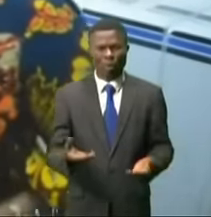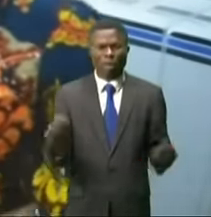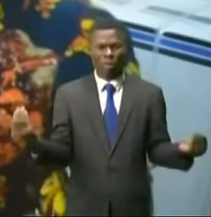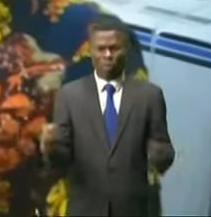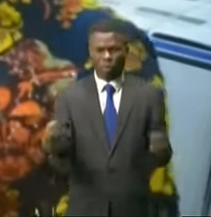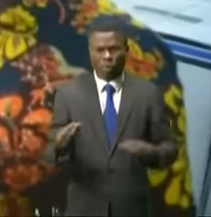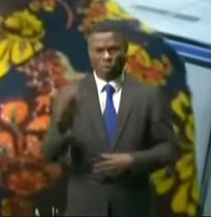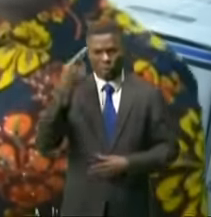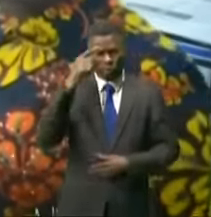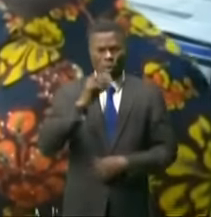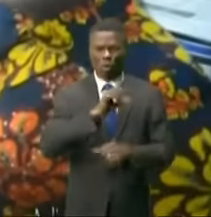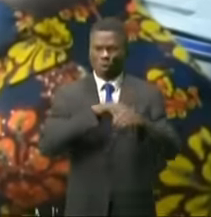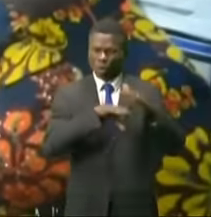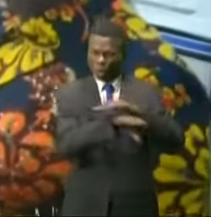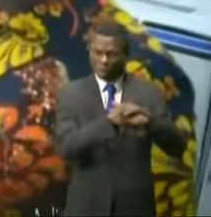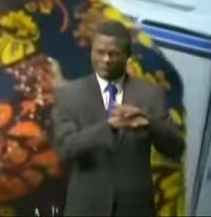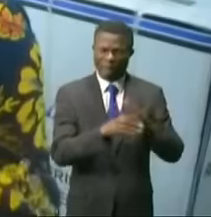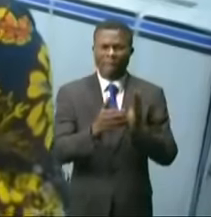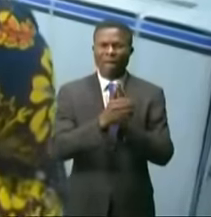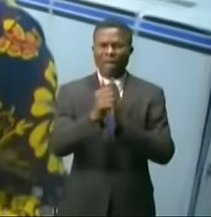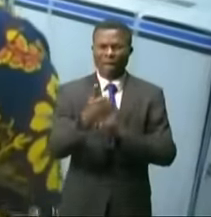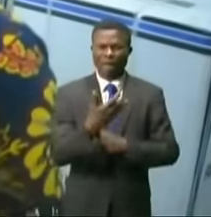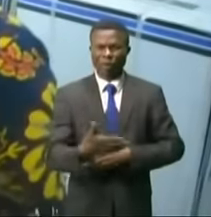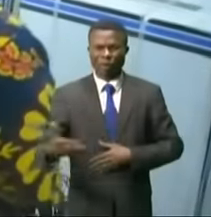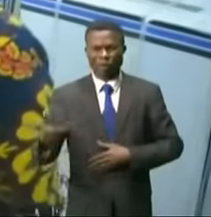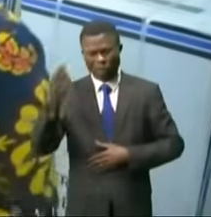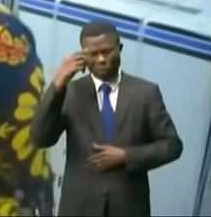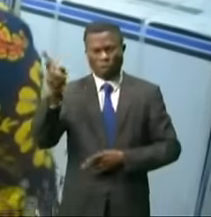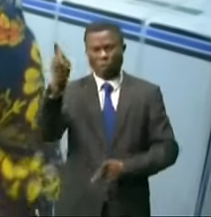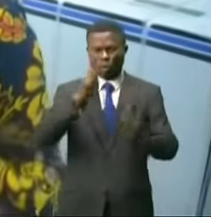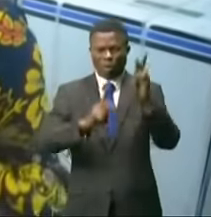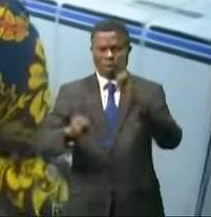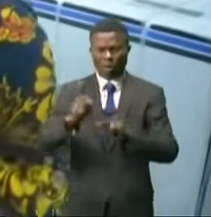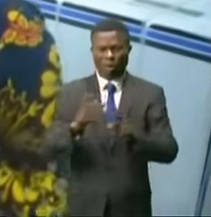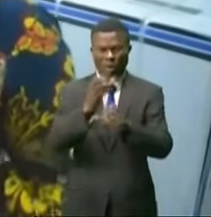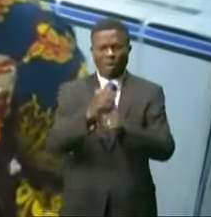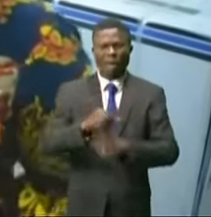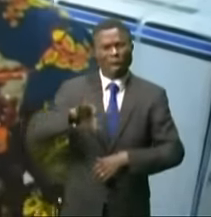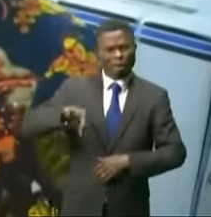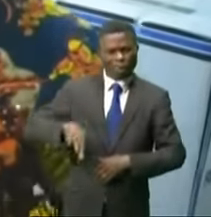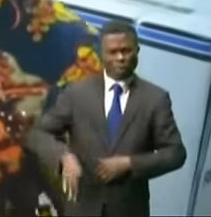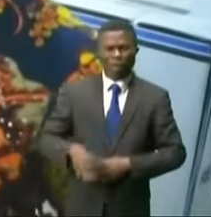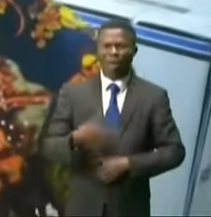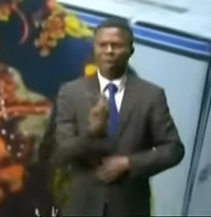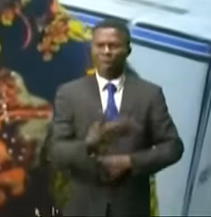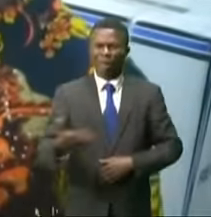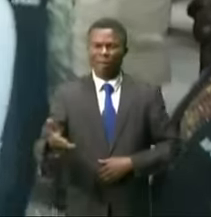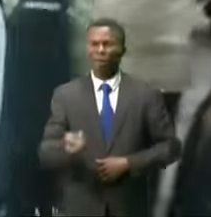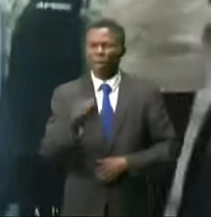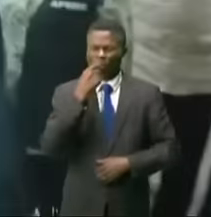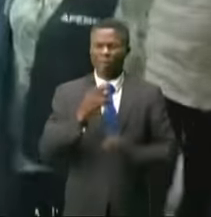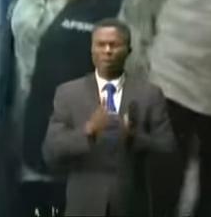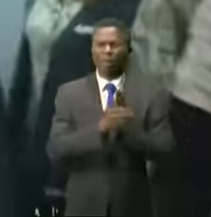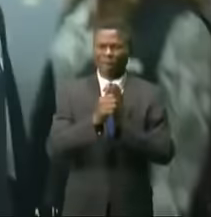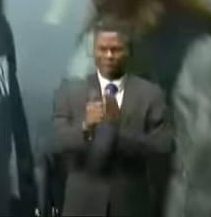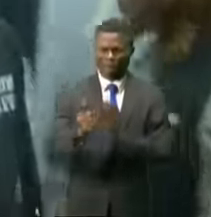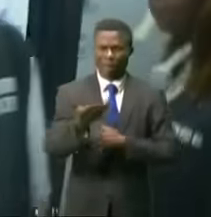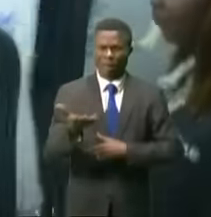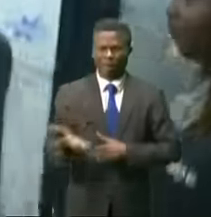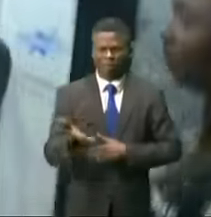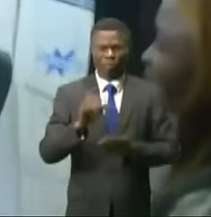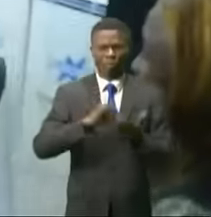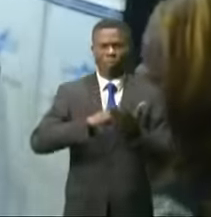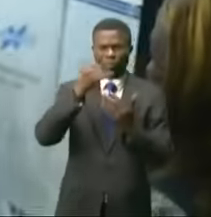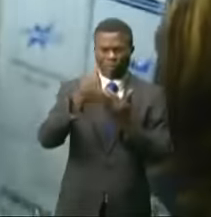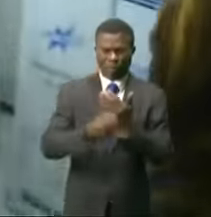de conserver la qualité de nos produits pour que la population aussi bénéficie de produits de qualité. C'est dans le cadre du